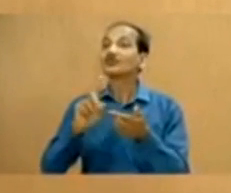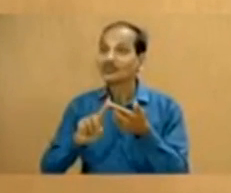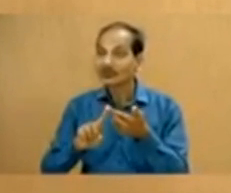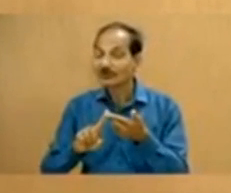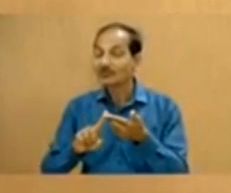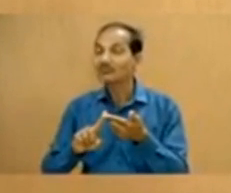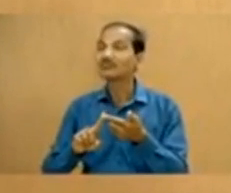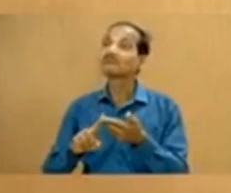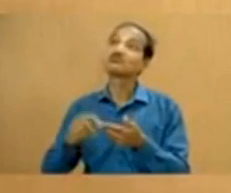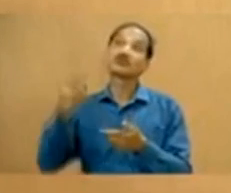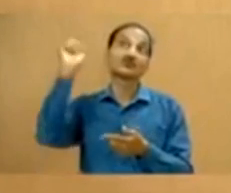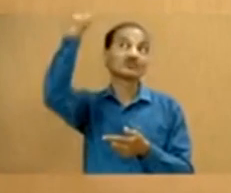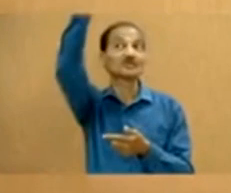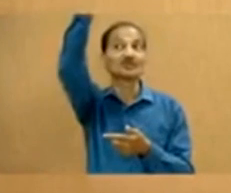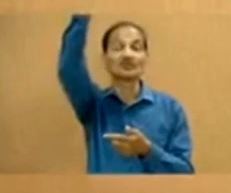ବର୍ତ୍ତମାନ